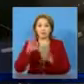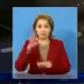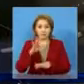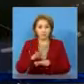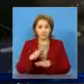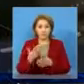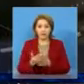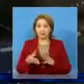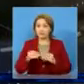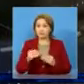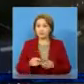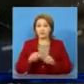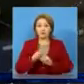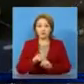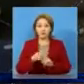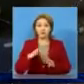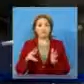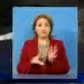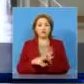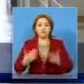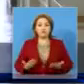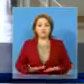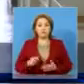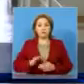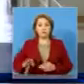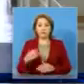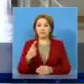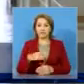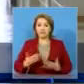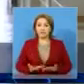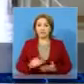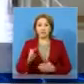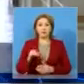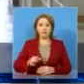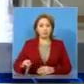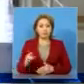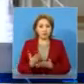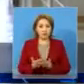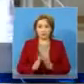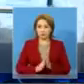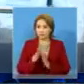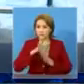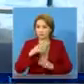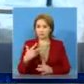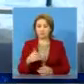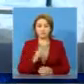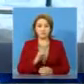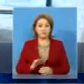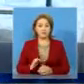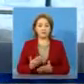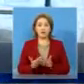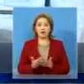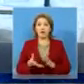бессимптомных. В числе носителей инфекции 8 жителей областного центра и 1 житель Мугалжарского района. Прирост составил